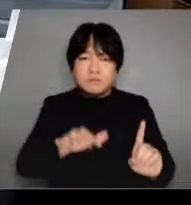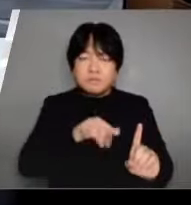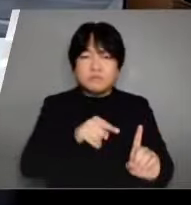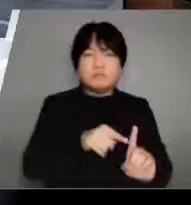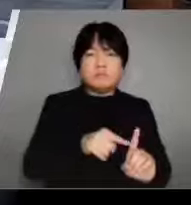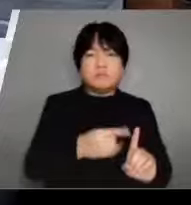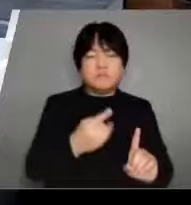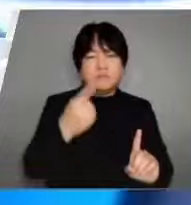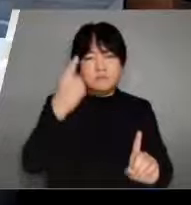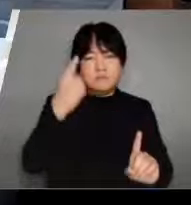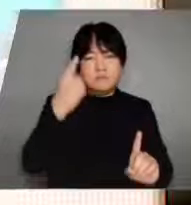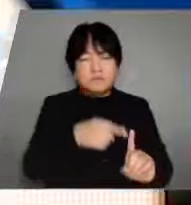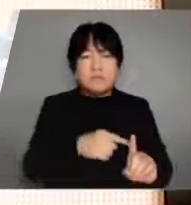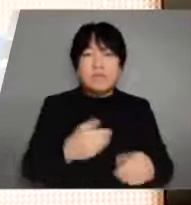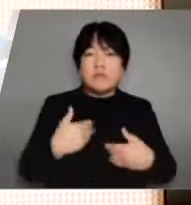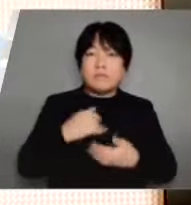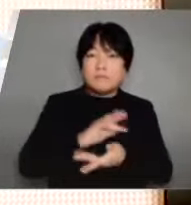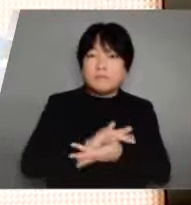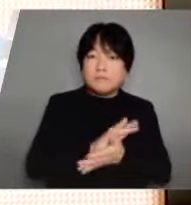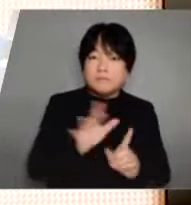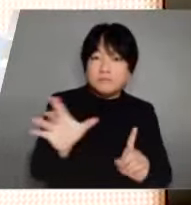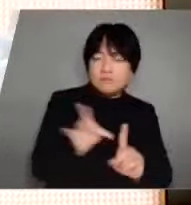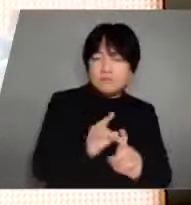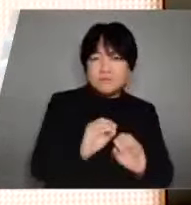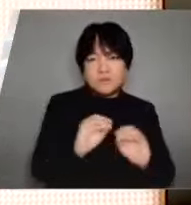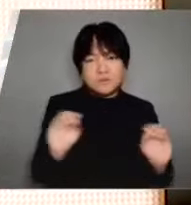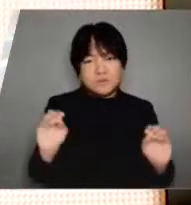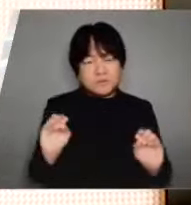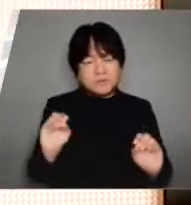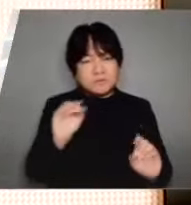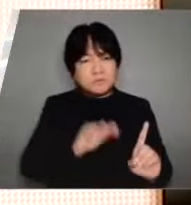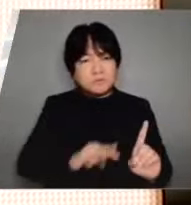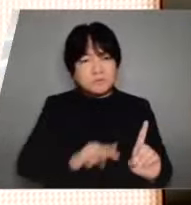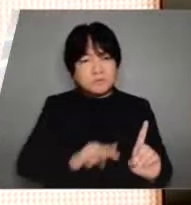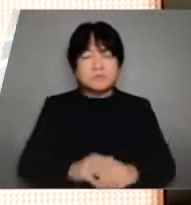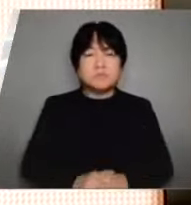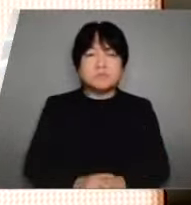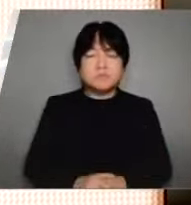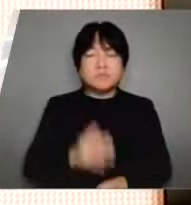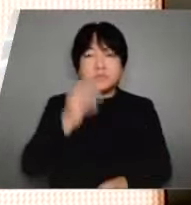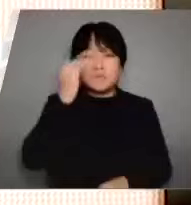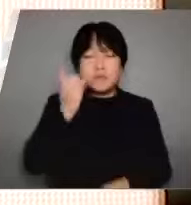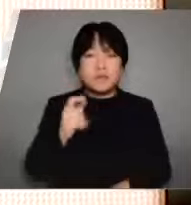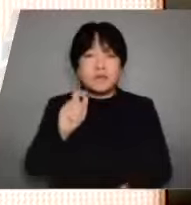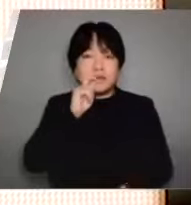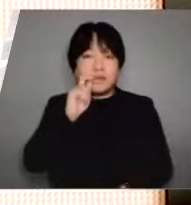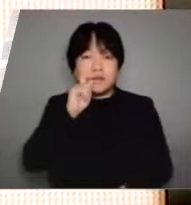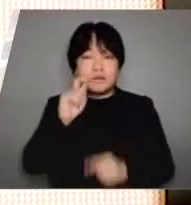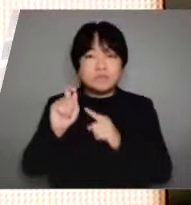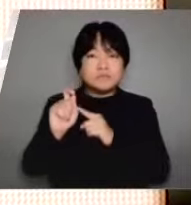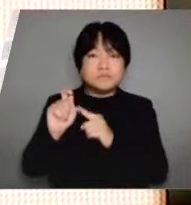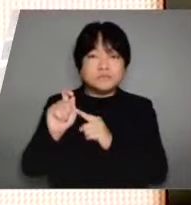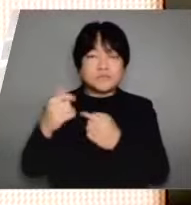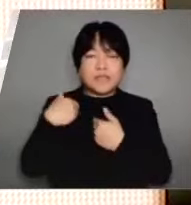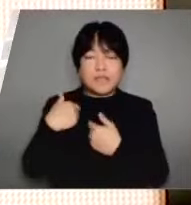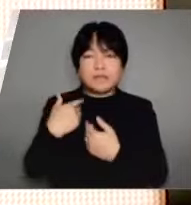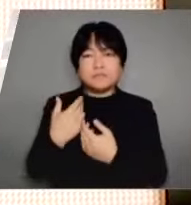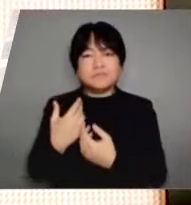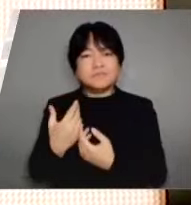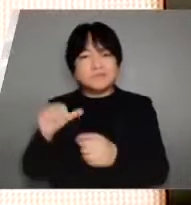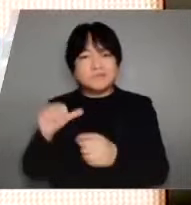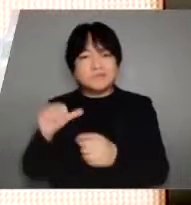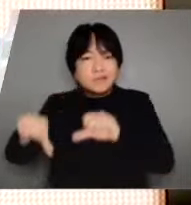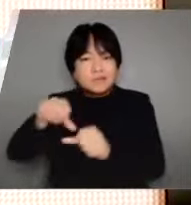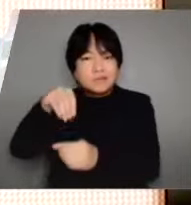nahawaan noon ng COVID-19. Pag pumasok yung mga kemikal na nandoon sa vape, naninigas yung mga paligid ng mga ugat na